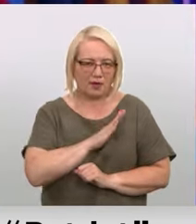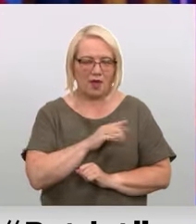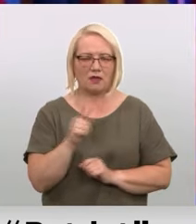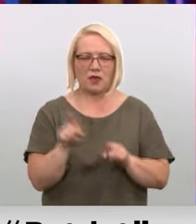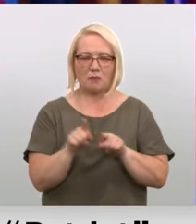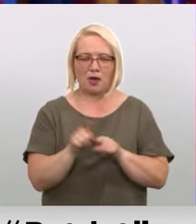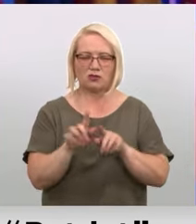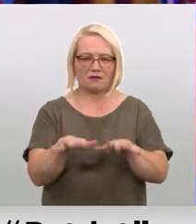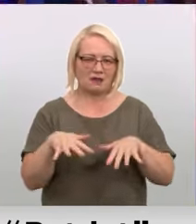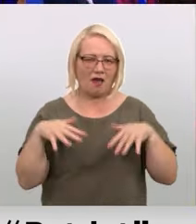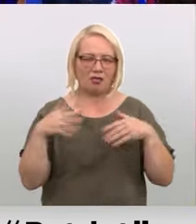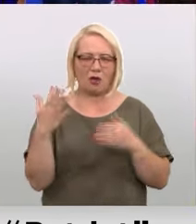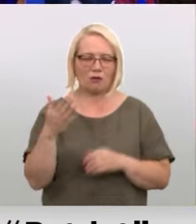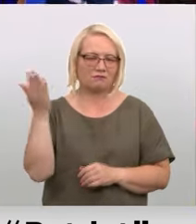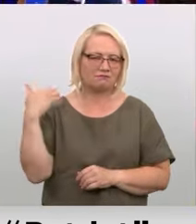zālē, kur tālajā